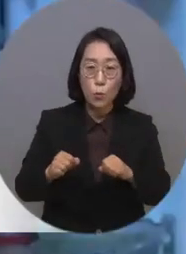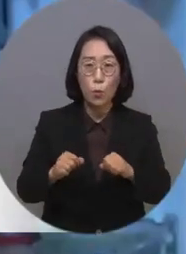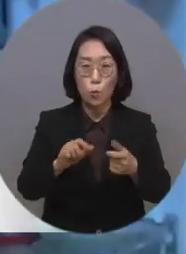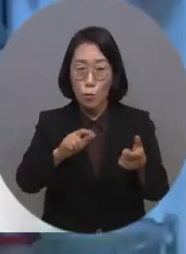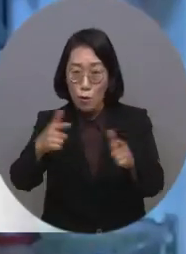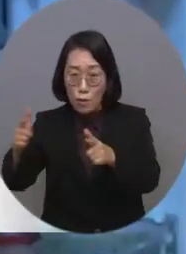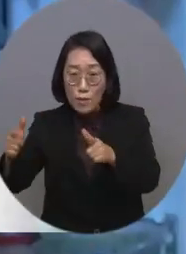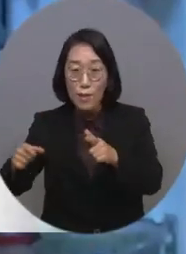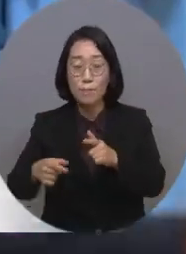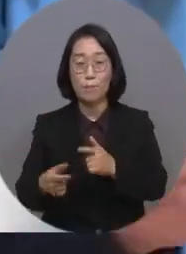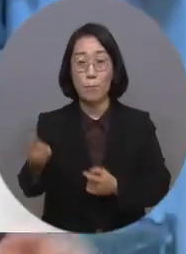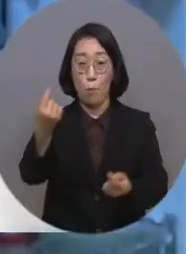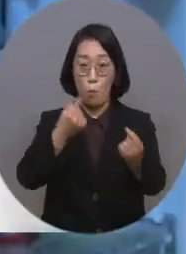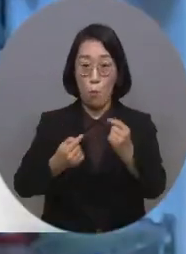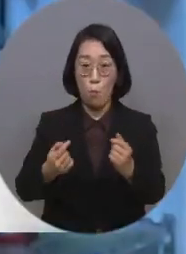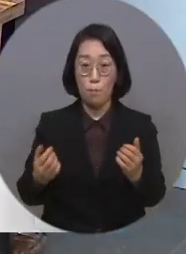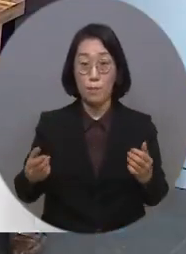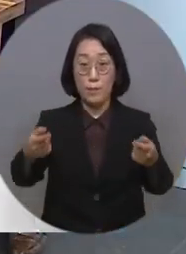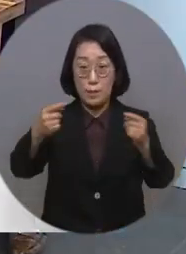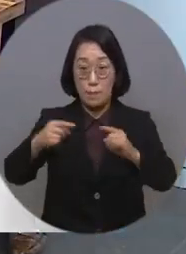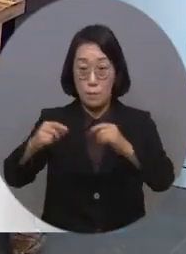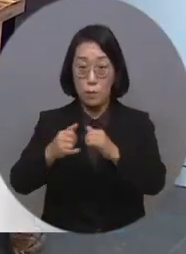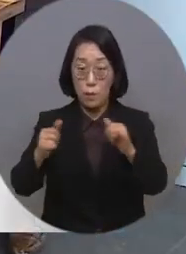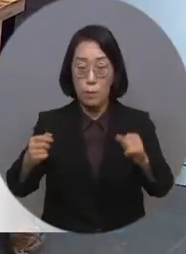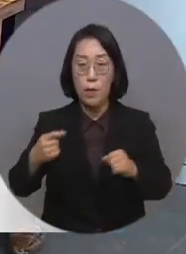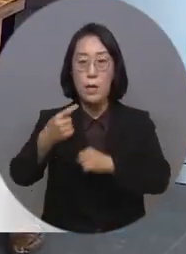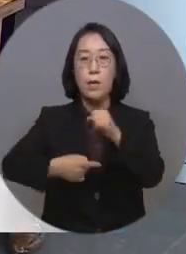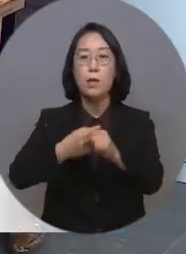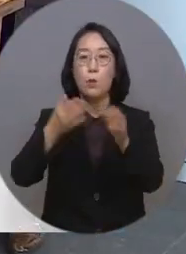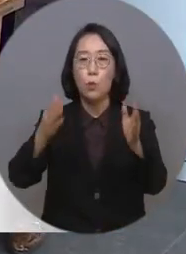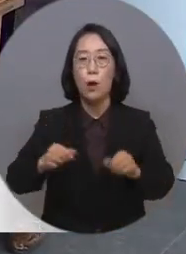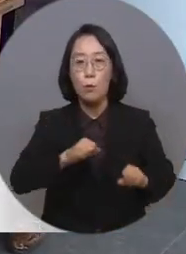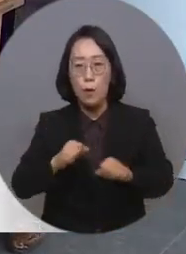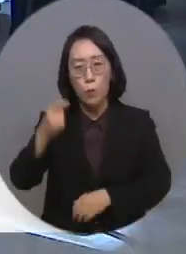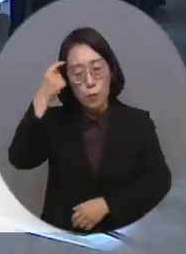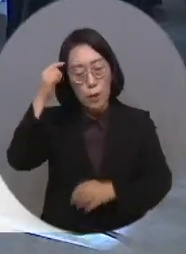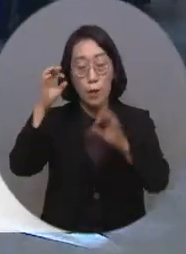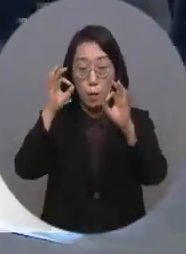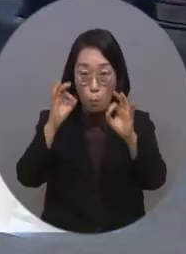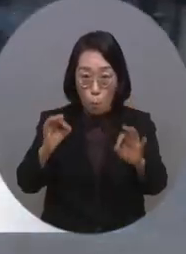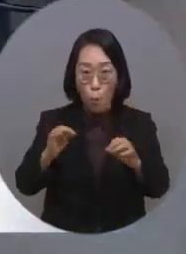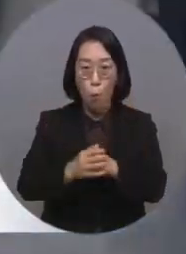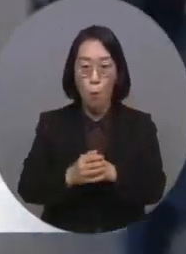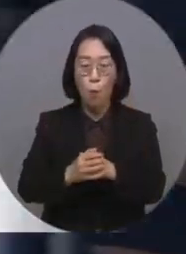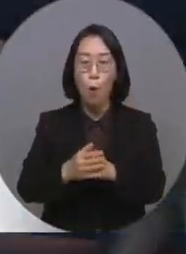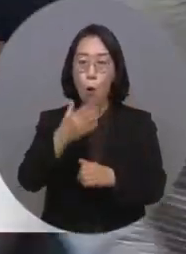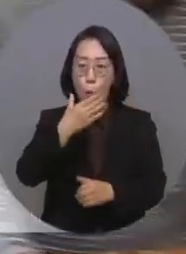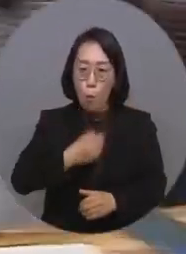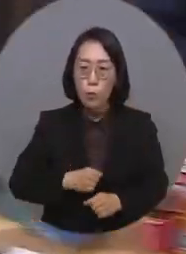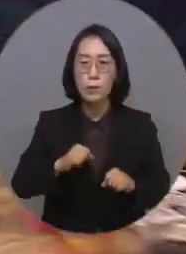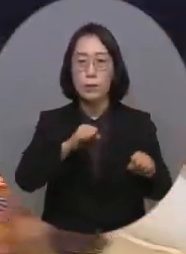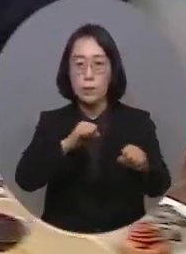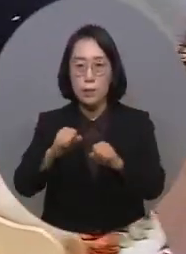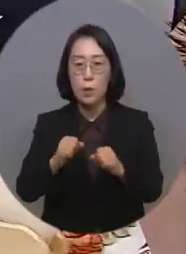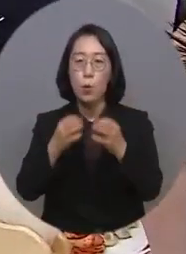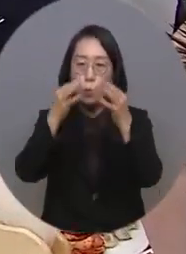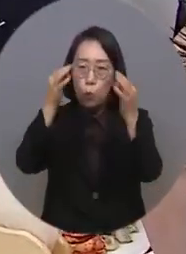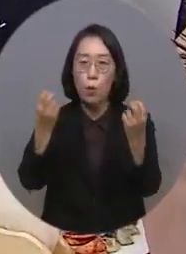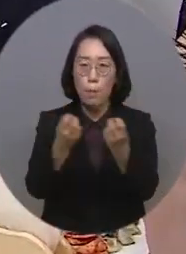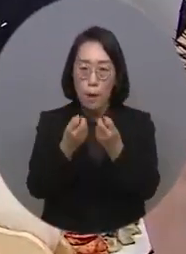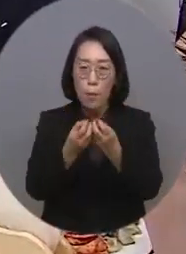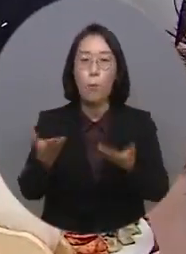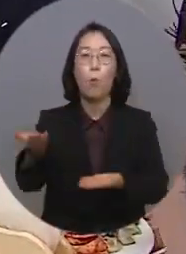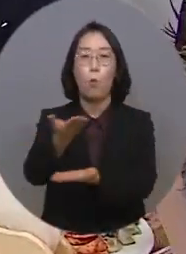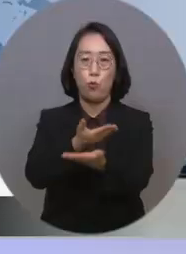이날 참석자들은 2022년 한 해를 돌아보며 각자의 자리에서 복지를 위해 실천할 수 있는 노력들을